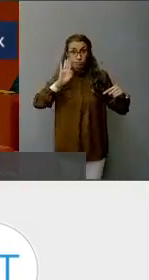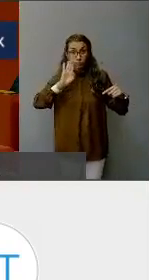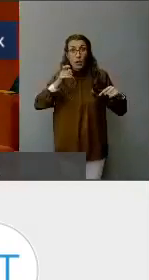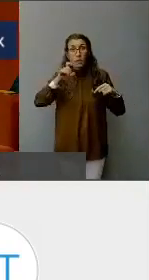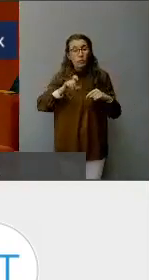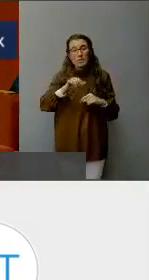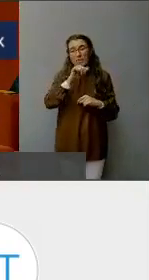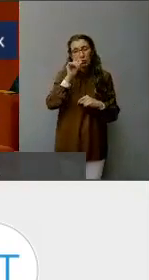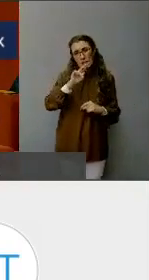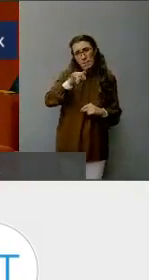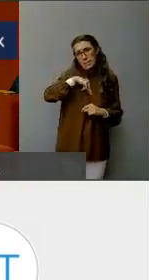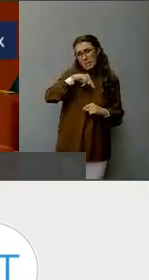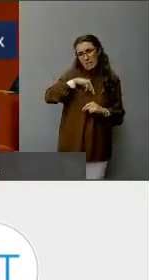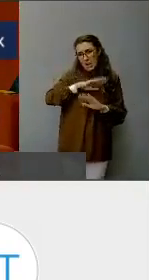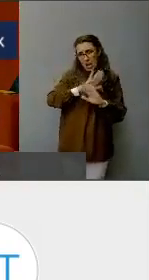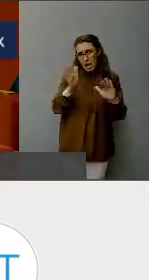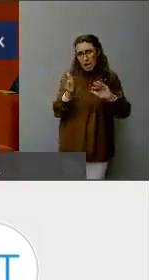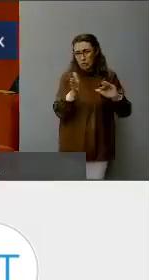privato